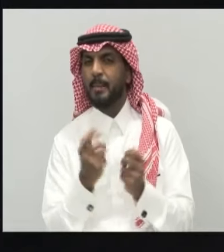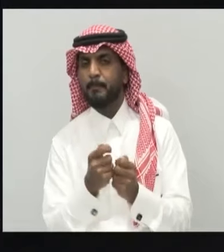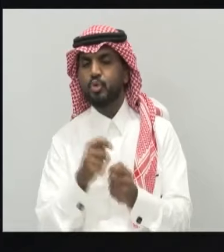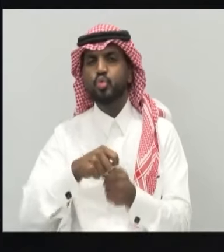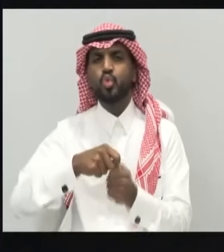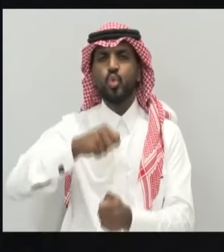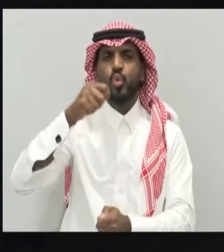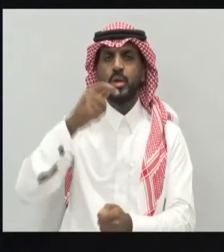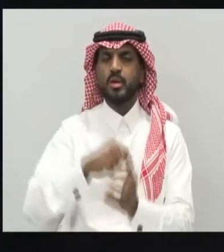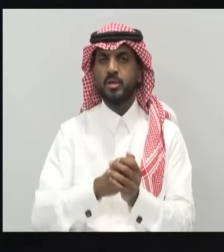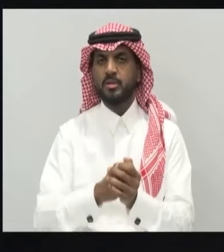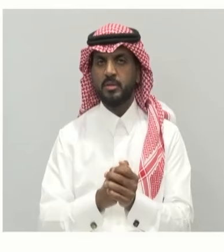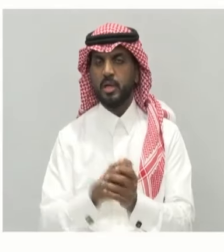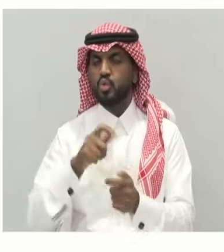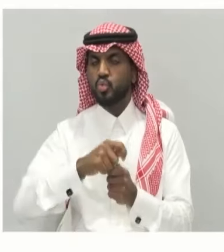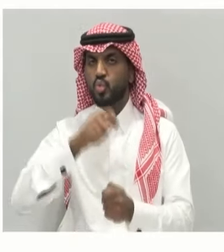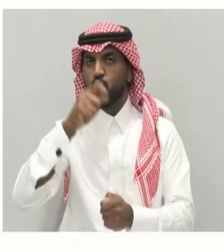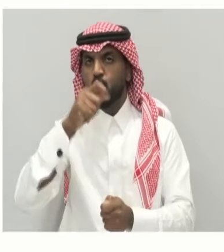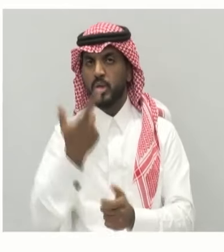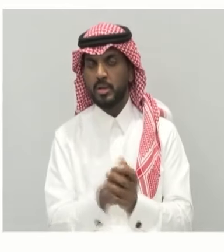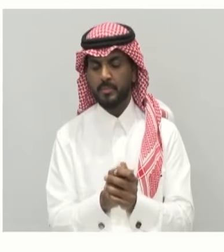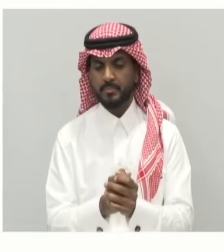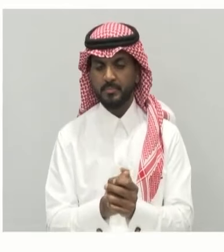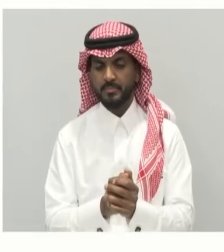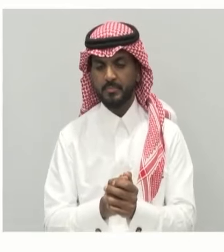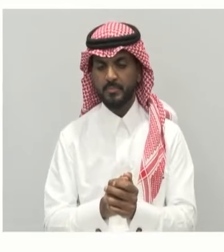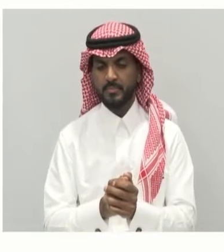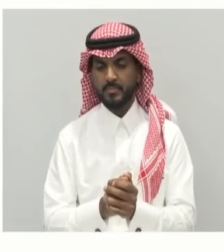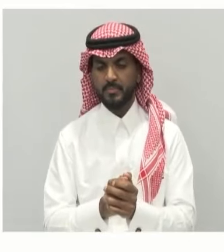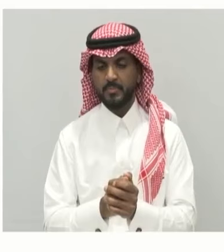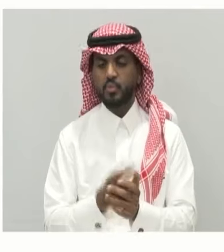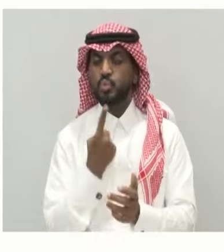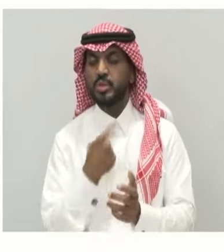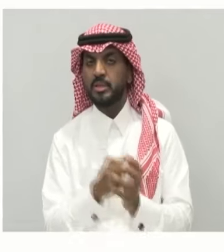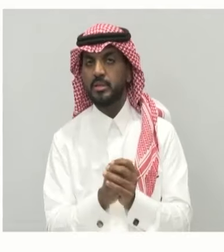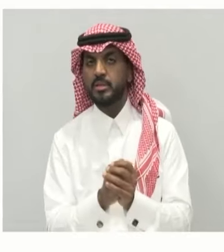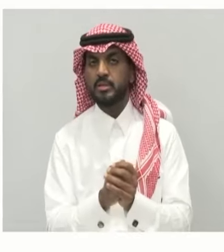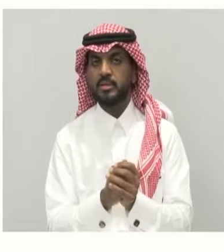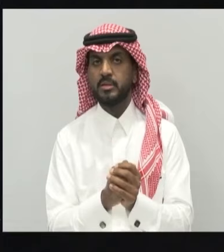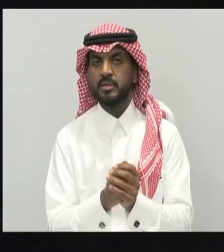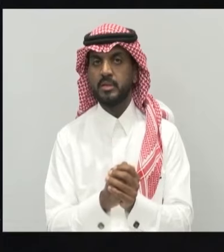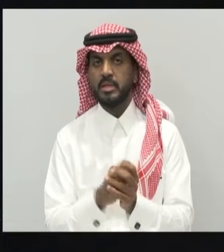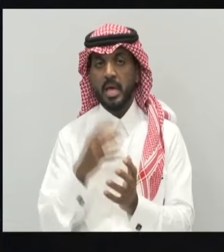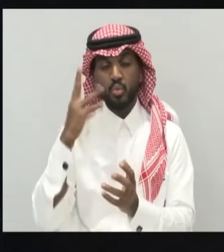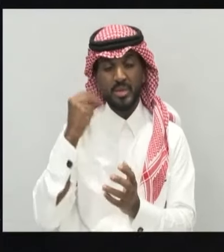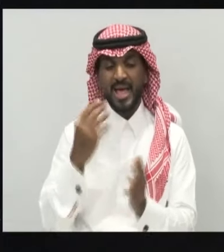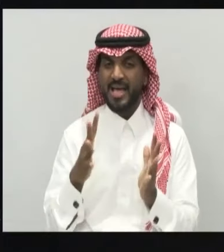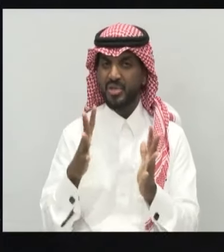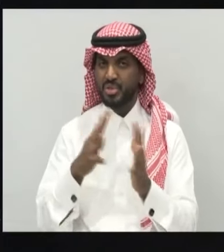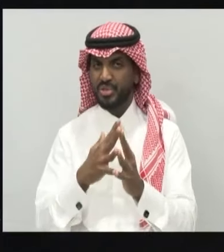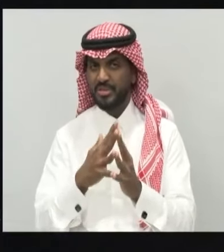الان لاحظوا ايش قاللك اقدر اذا يا ابطال يبغى ناتج تقديري وليس الناتج